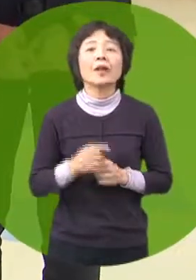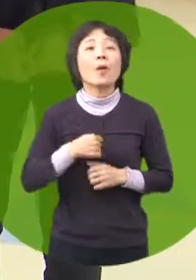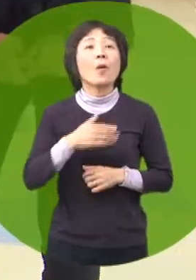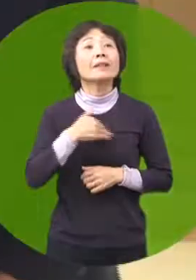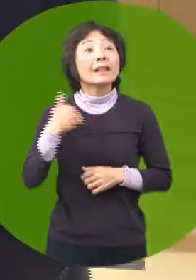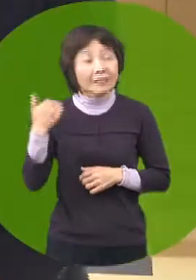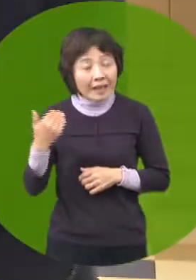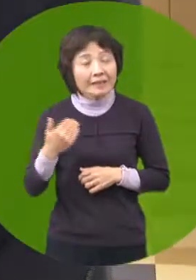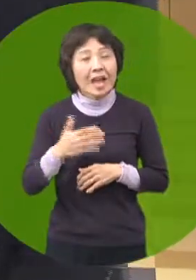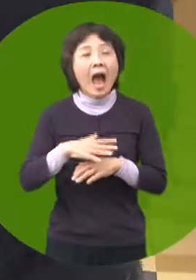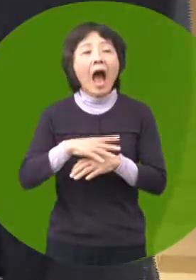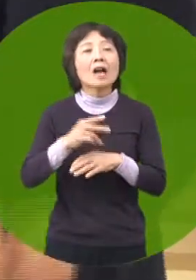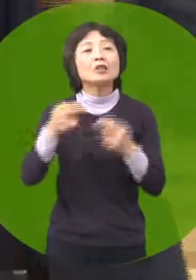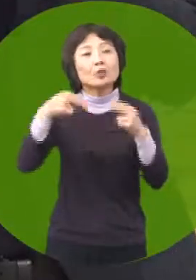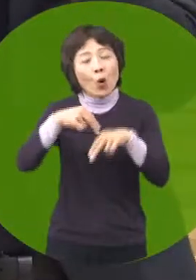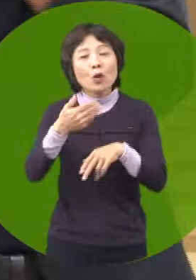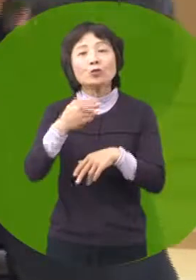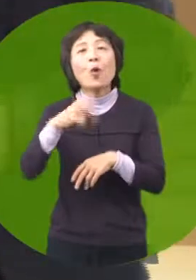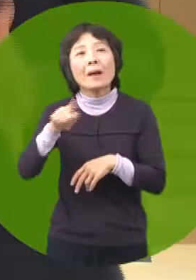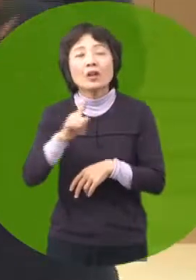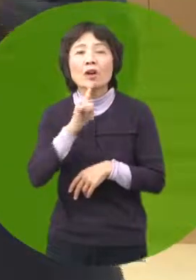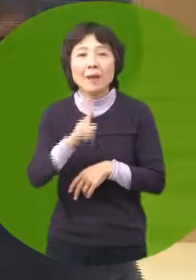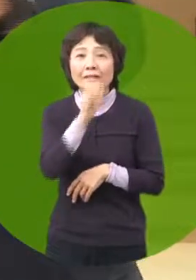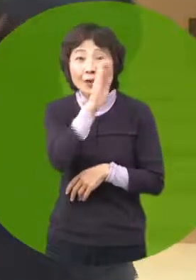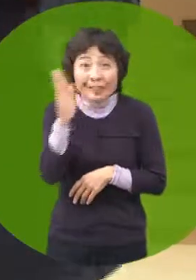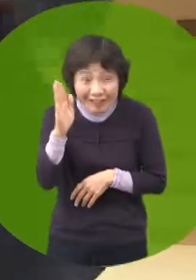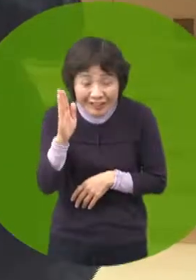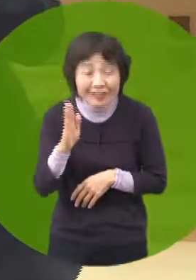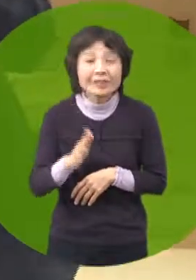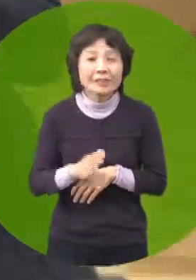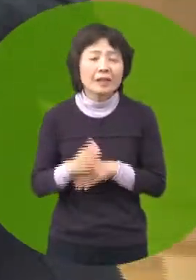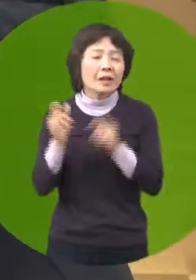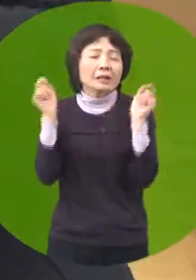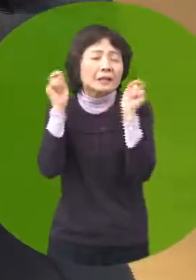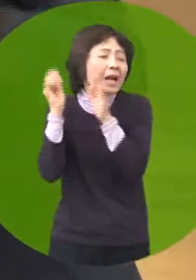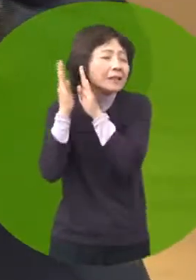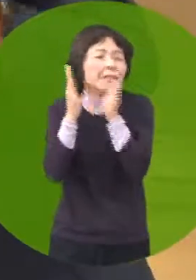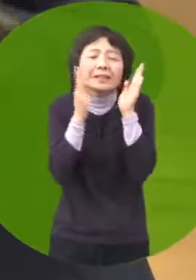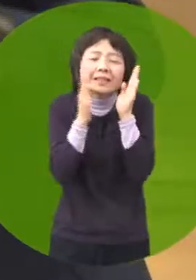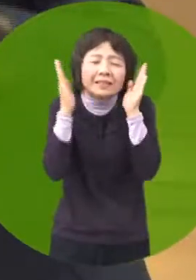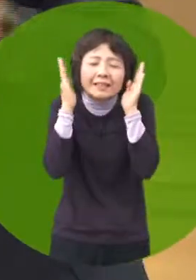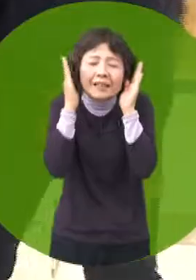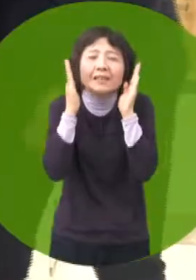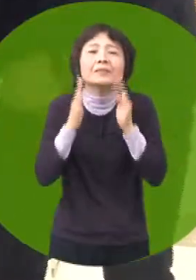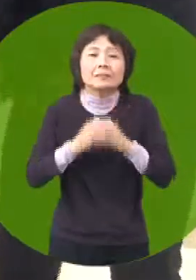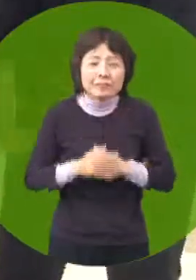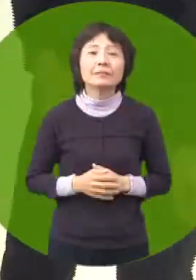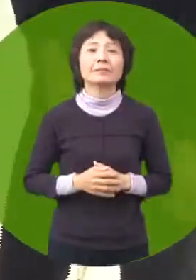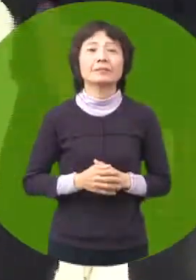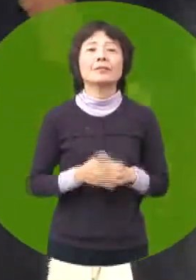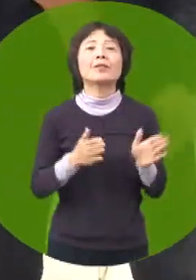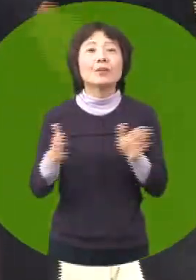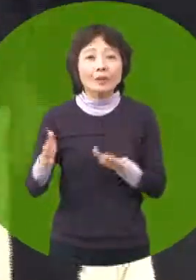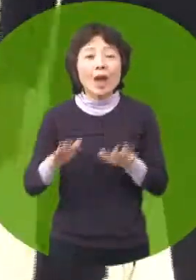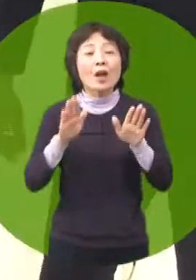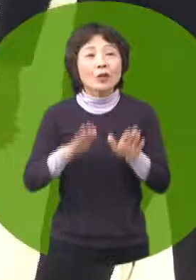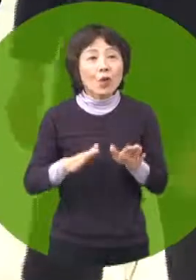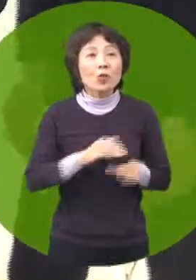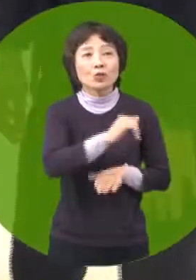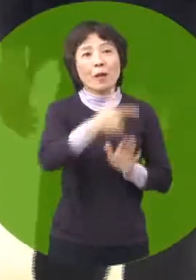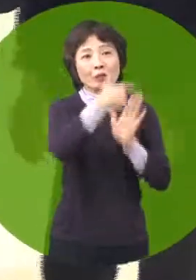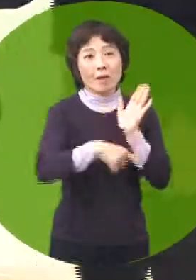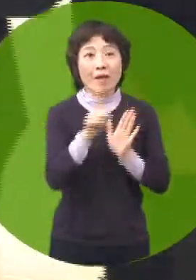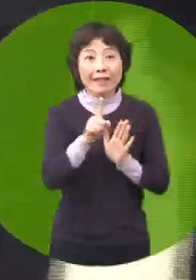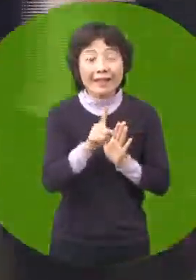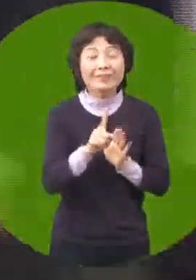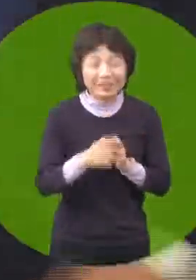々、初恋クロマニオンです。よろしくお願いします。よろしくお願いします。近い。 さあ、それでは今日のマンチワードを